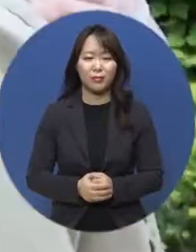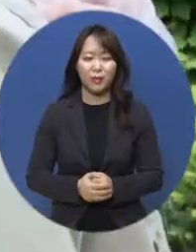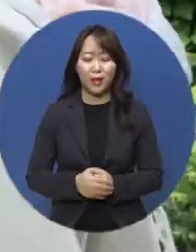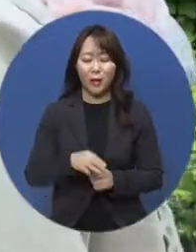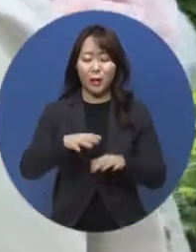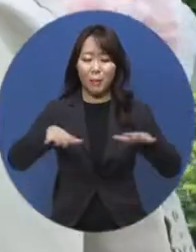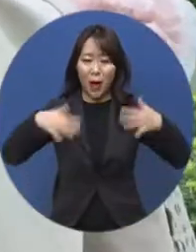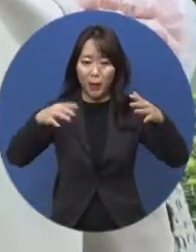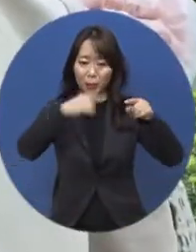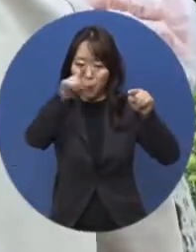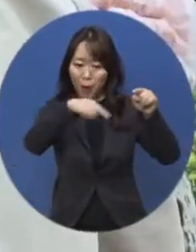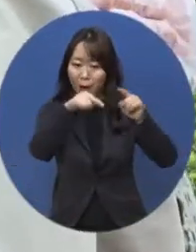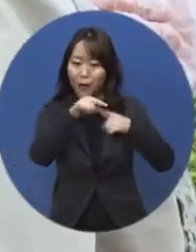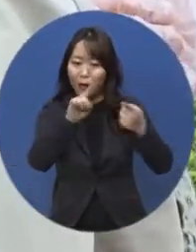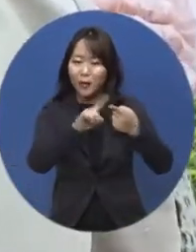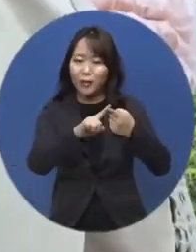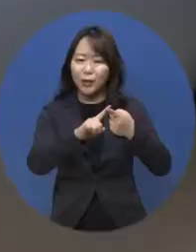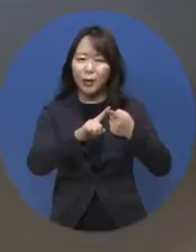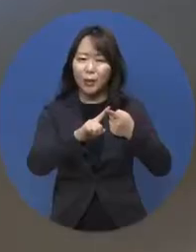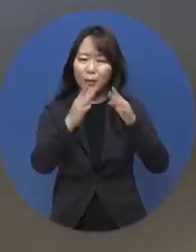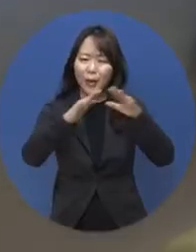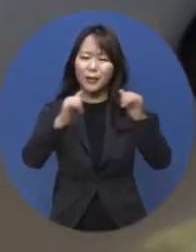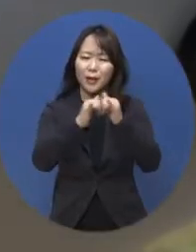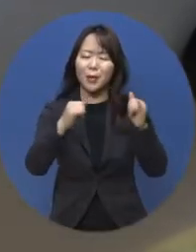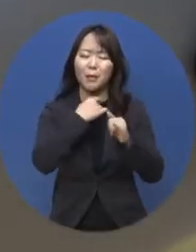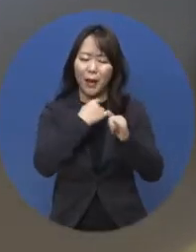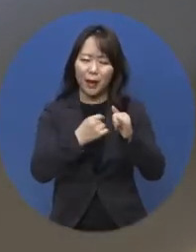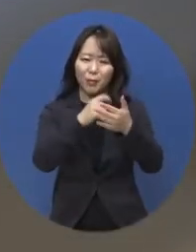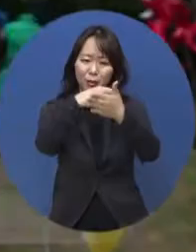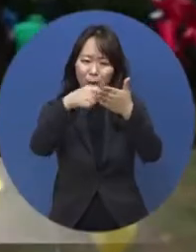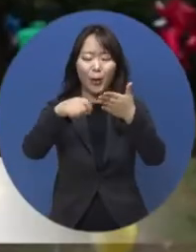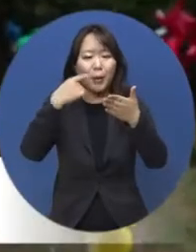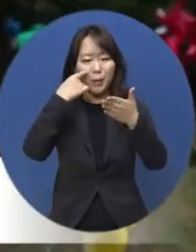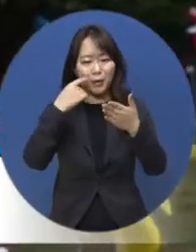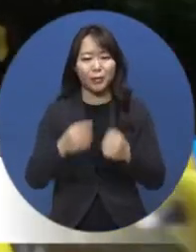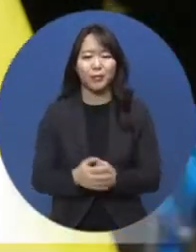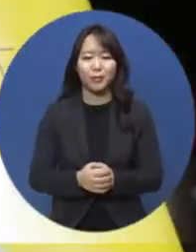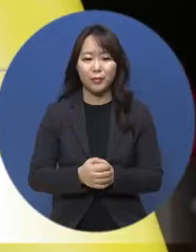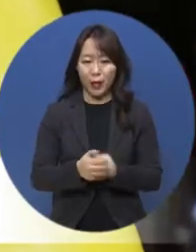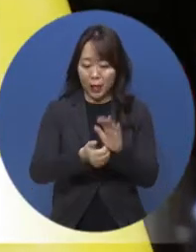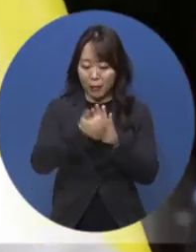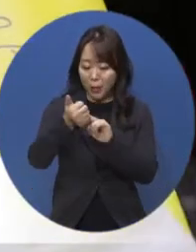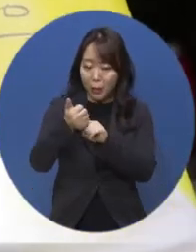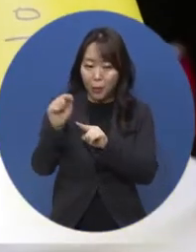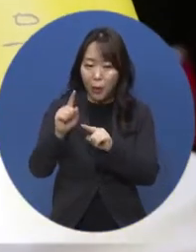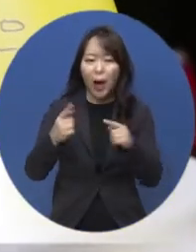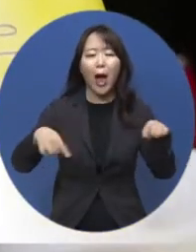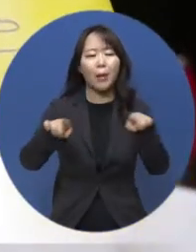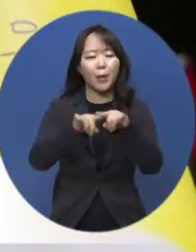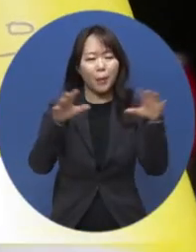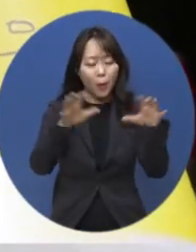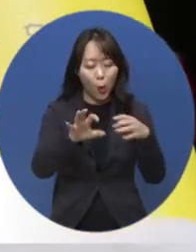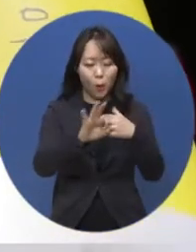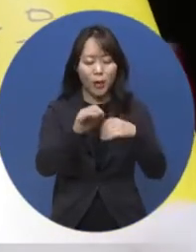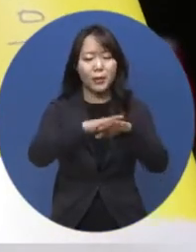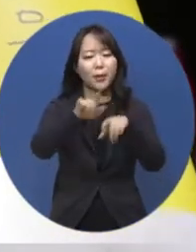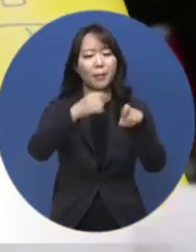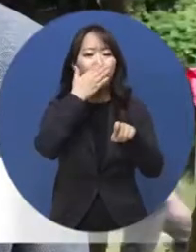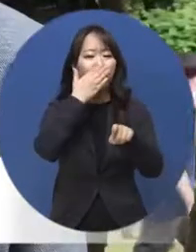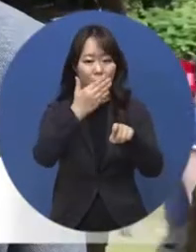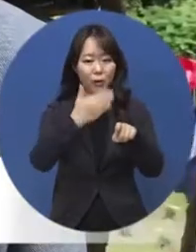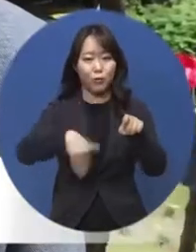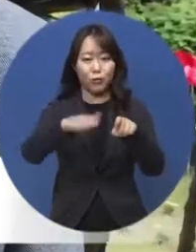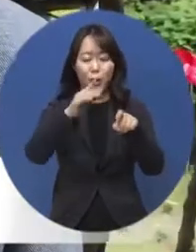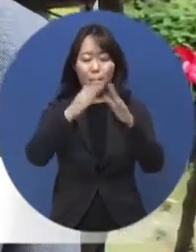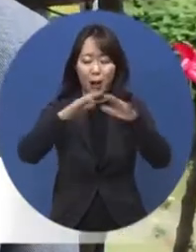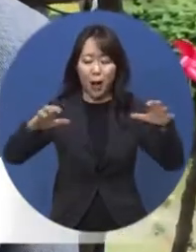바람개비에는 주민들의 바람과 희망을 담아봅니다. 희망은 같이 모으면 실현이 됩니다. 우리